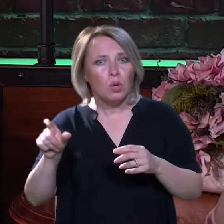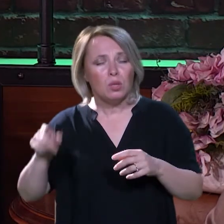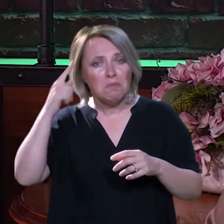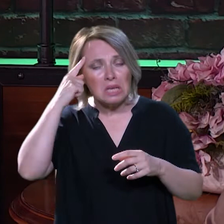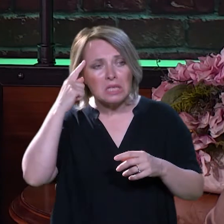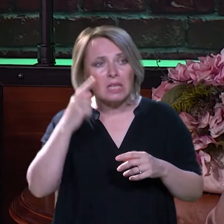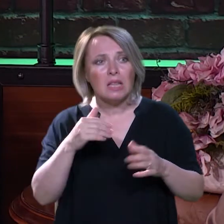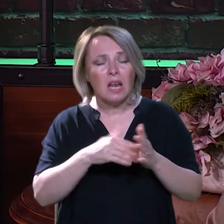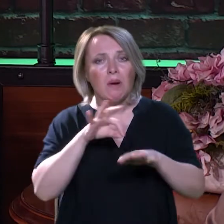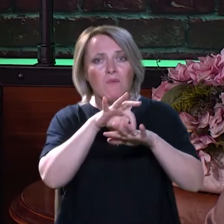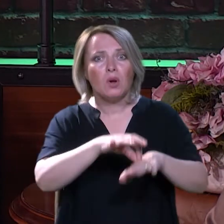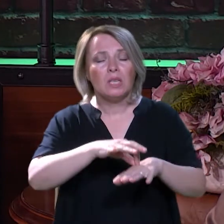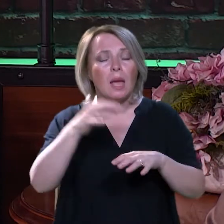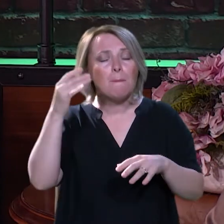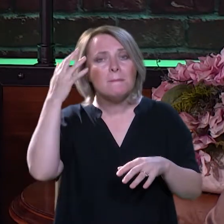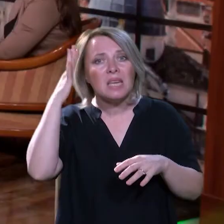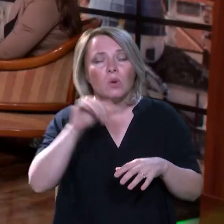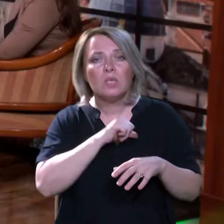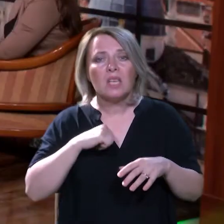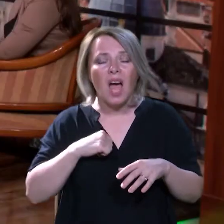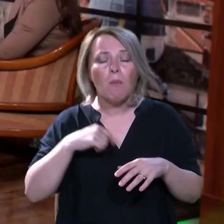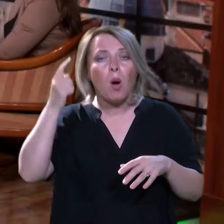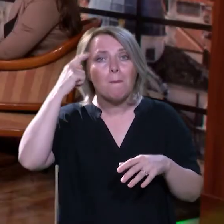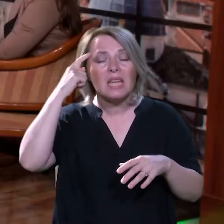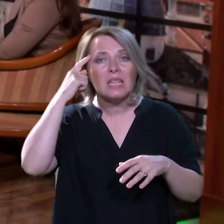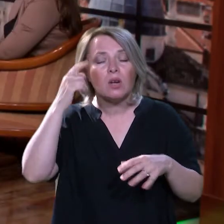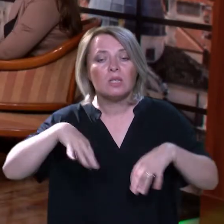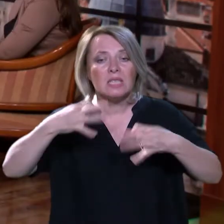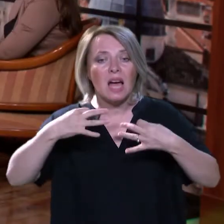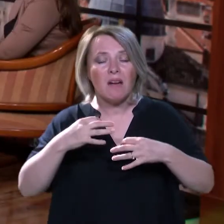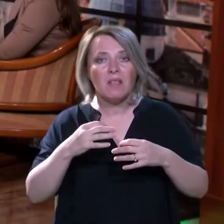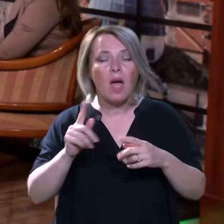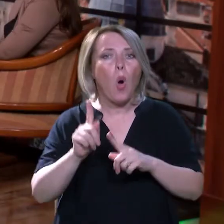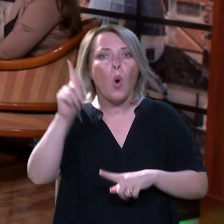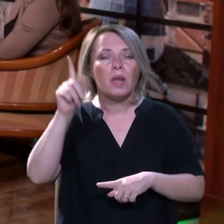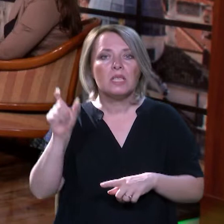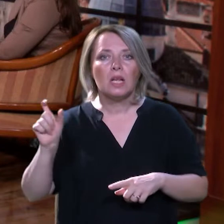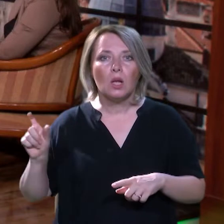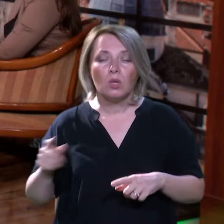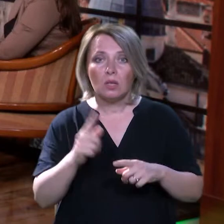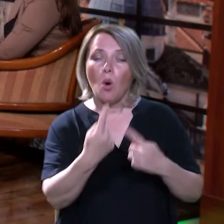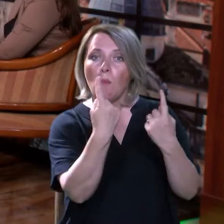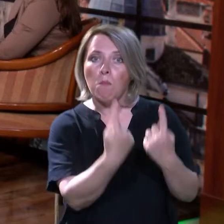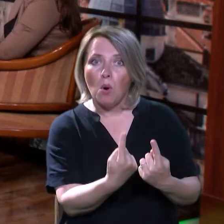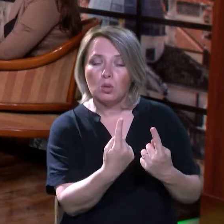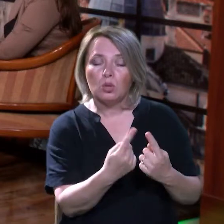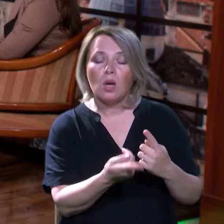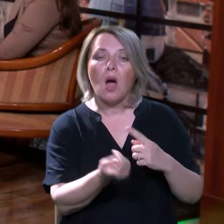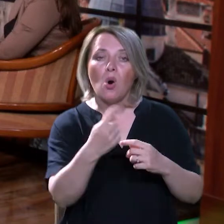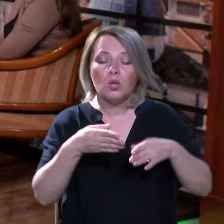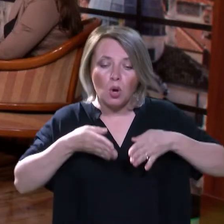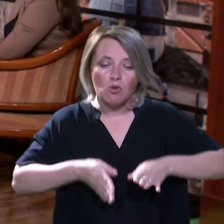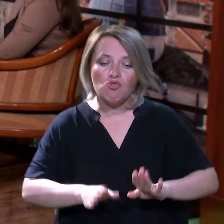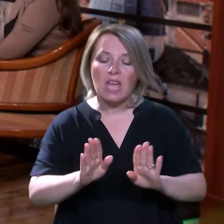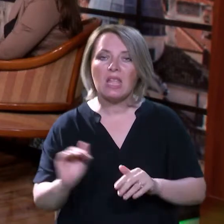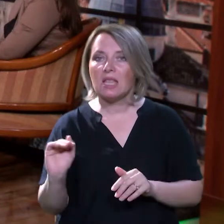većoj životnoj krizi, pa idemo sad brinuti o mentalnom zdravlju. A mentalno zdravlje postoji kao pojam i kao nešto u praksi od rođenja